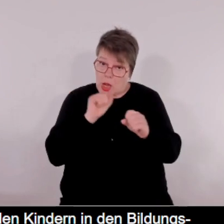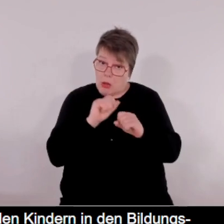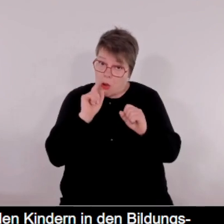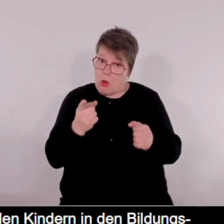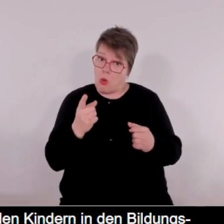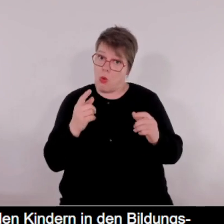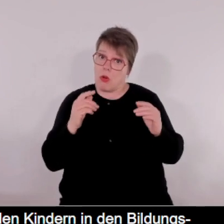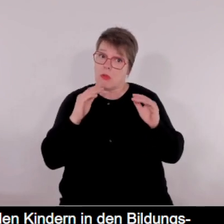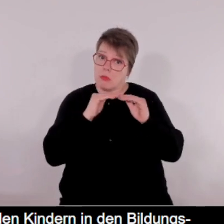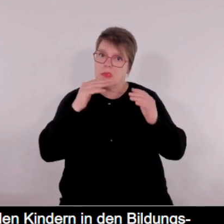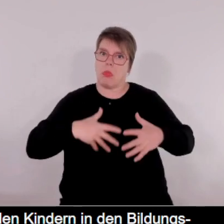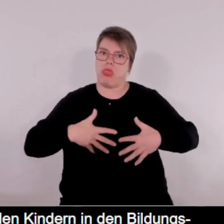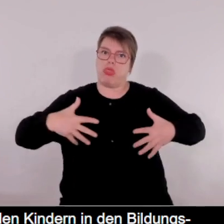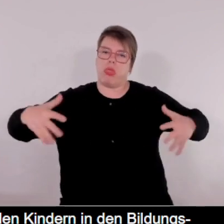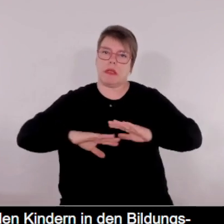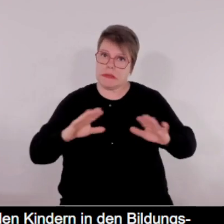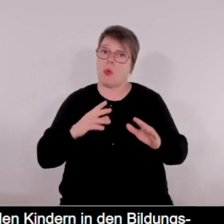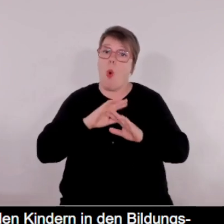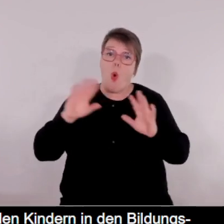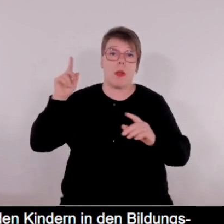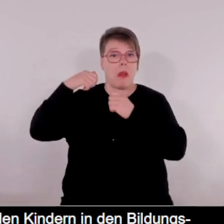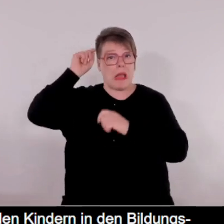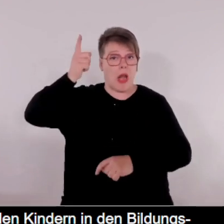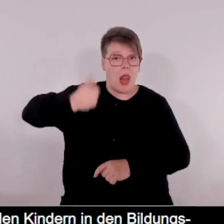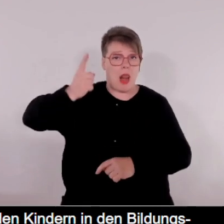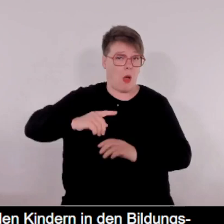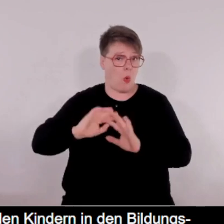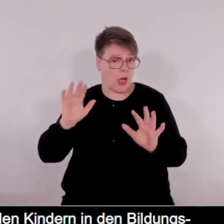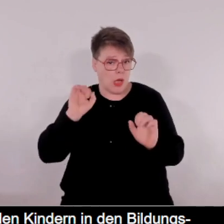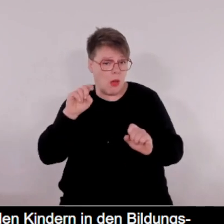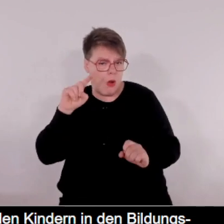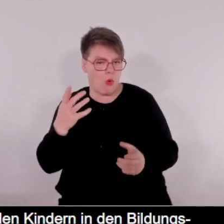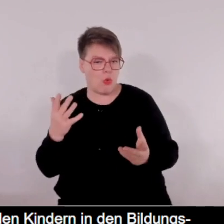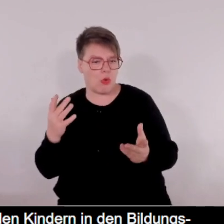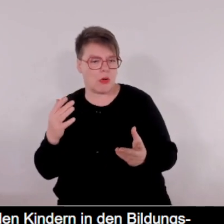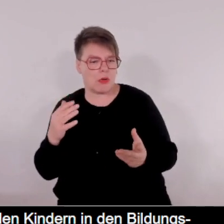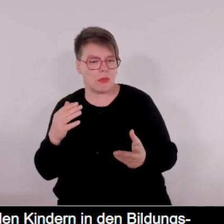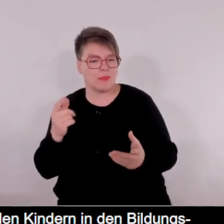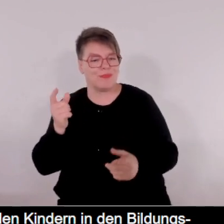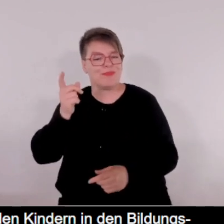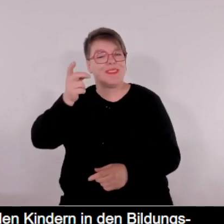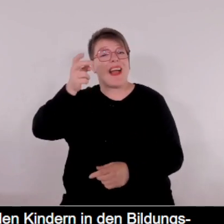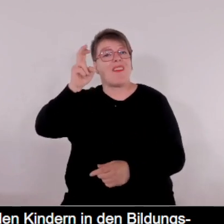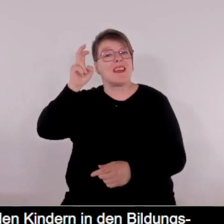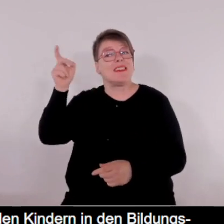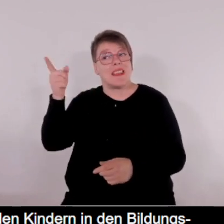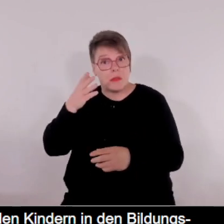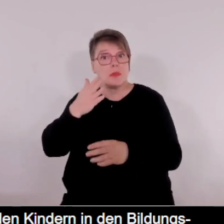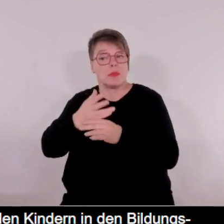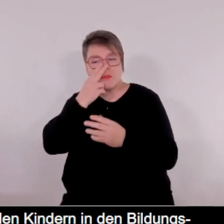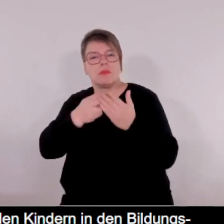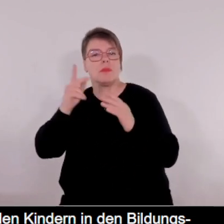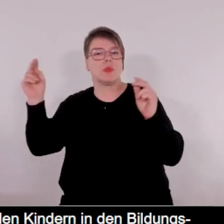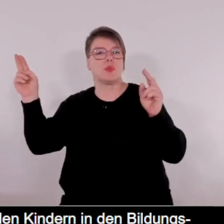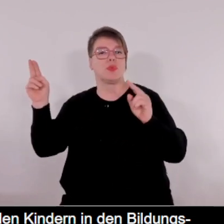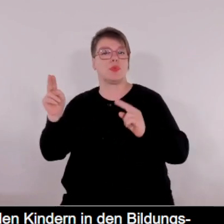wahnsinnig intelligente Menschen, tolle Verbraucherinnen und Verbraucher, die genau wissen, was ihnen gut tut, was ihnen schmeckt und